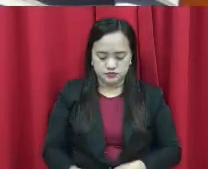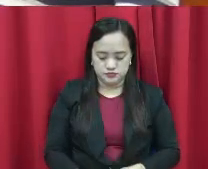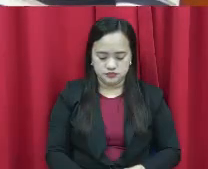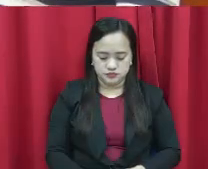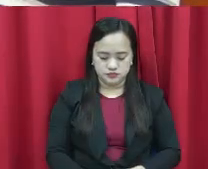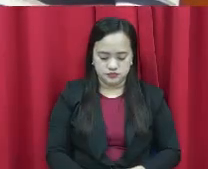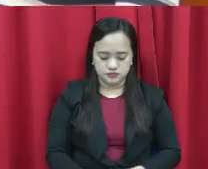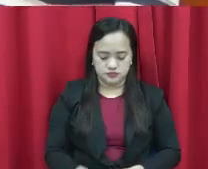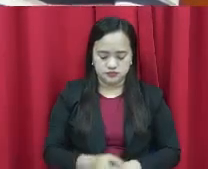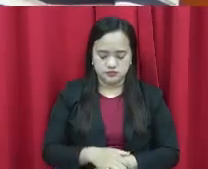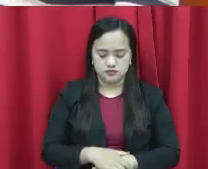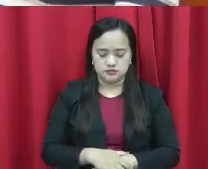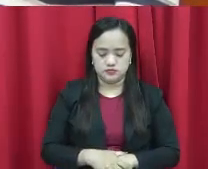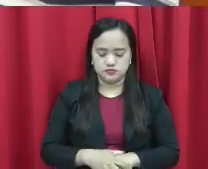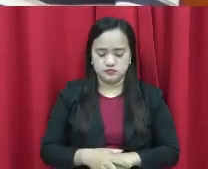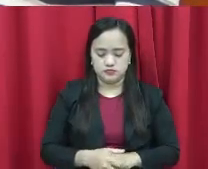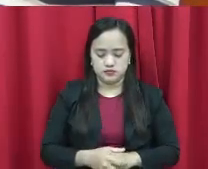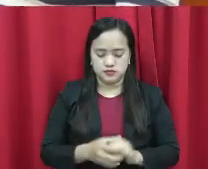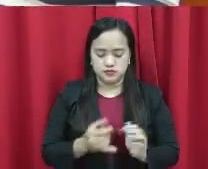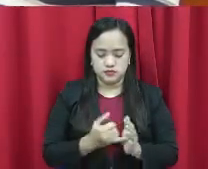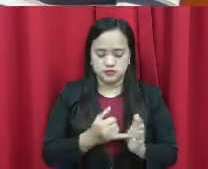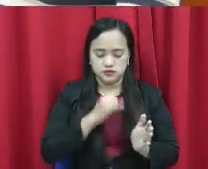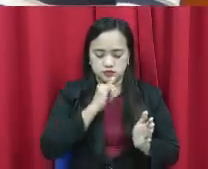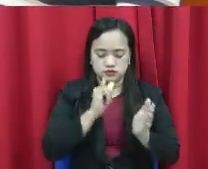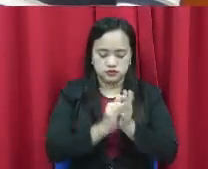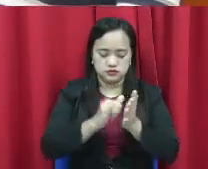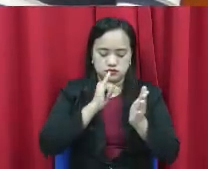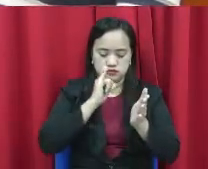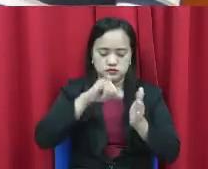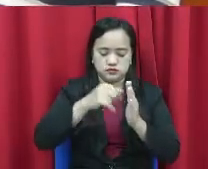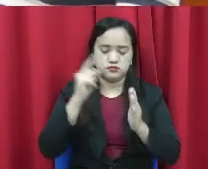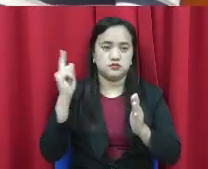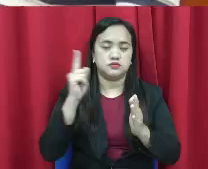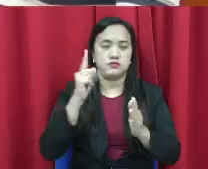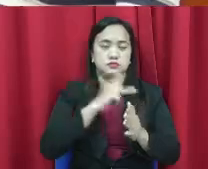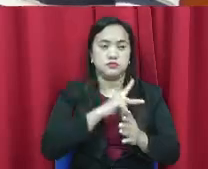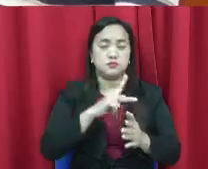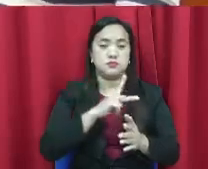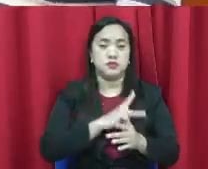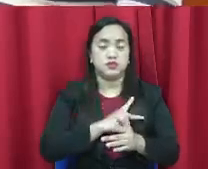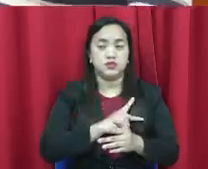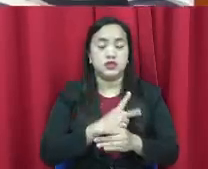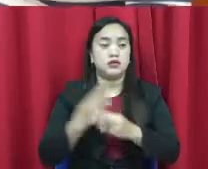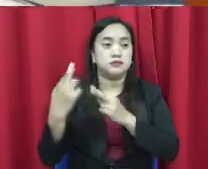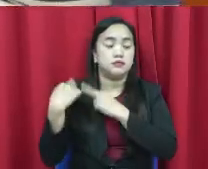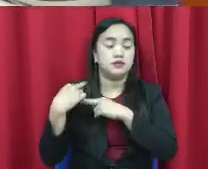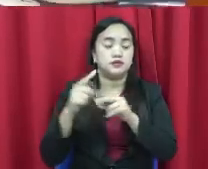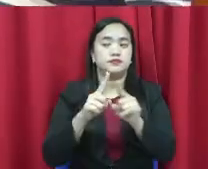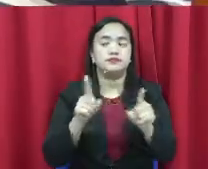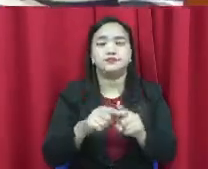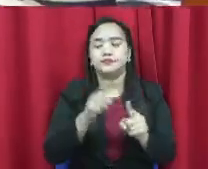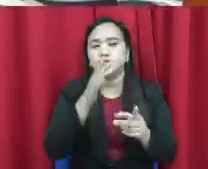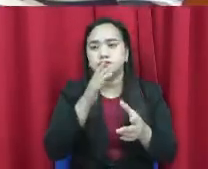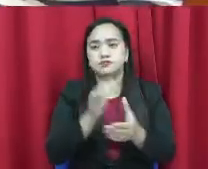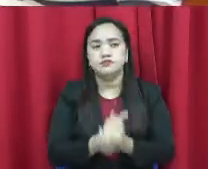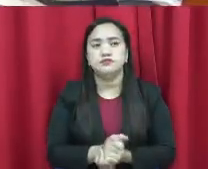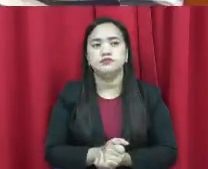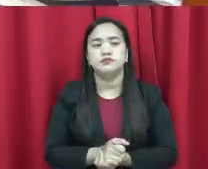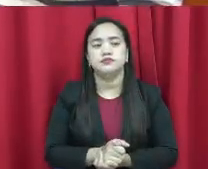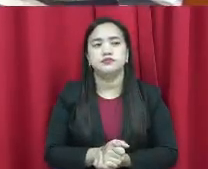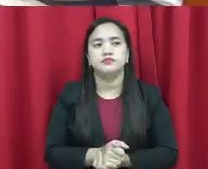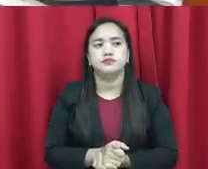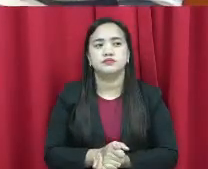ating mapan It's not about lang sa kung ano yung personal assignment mo eh bilang asawang babae tsaka bilang asawang lalaki